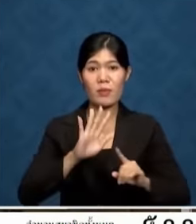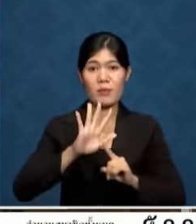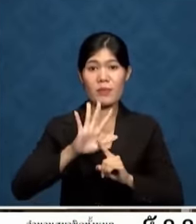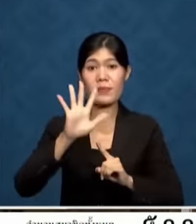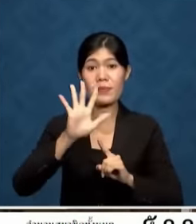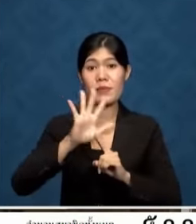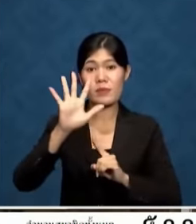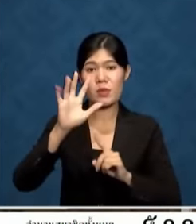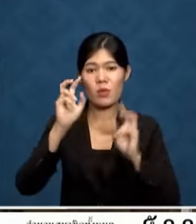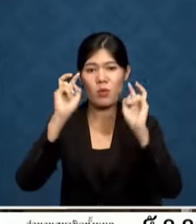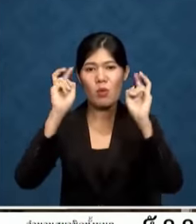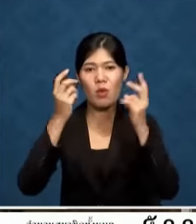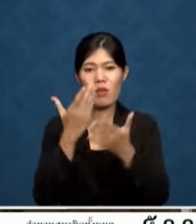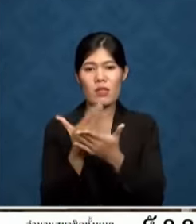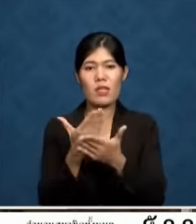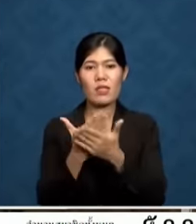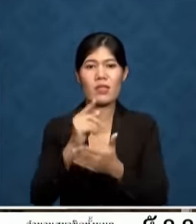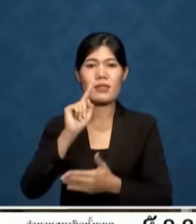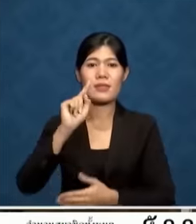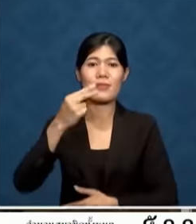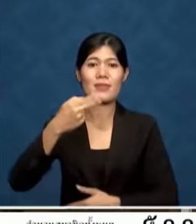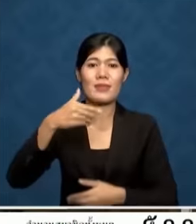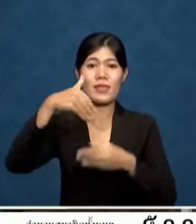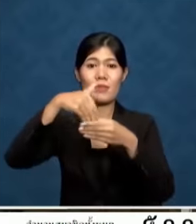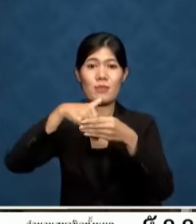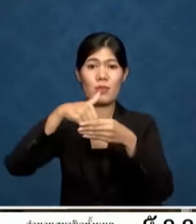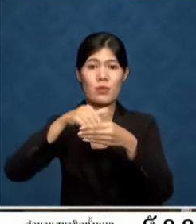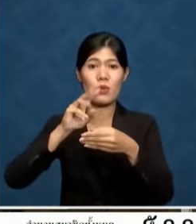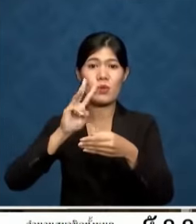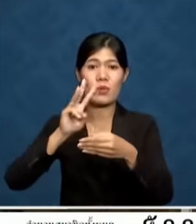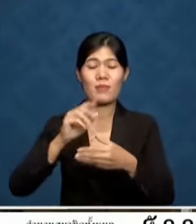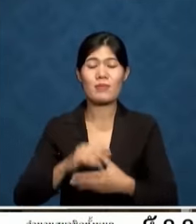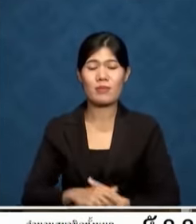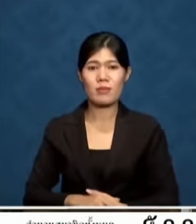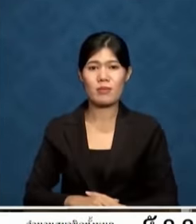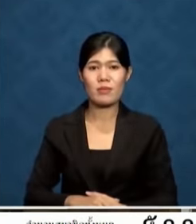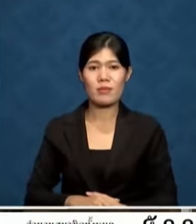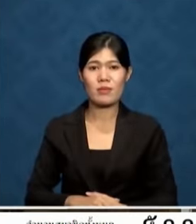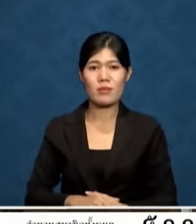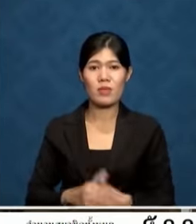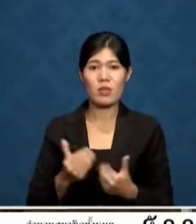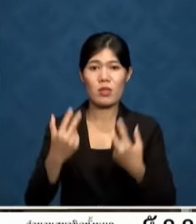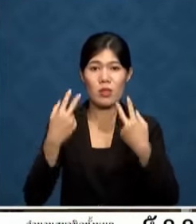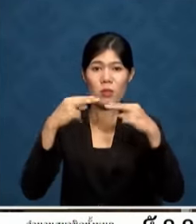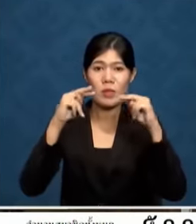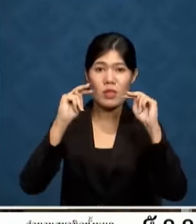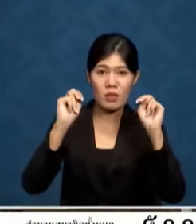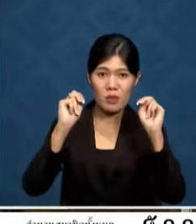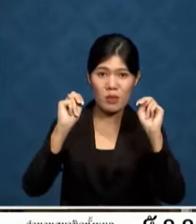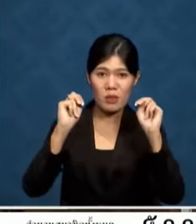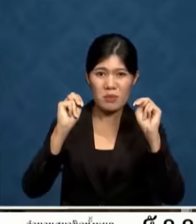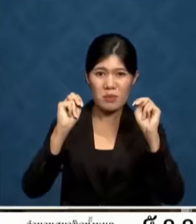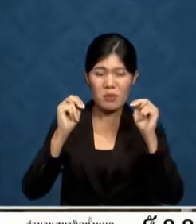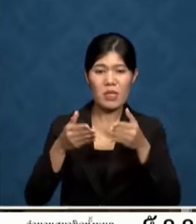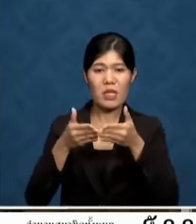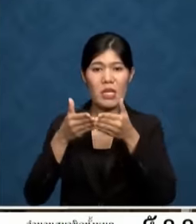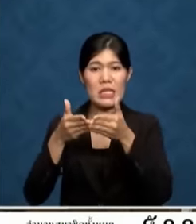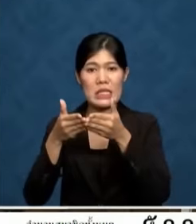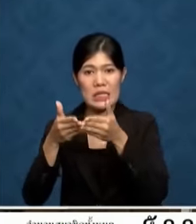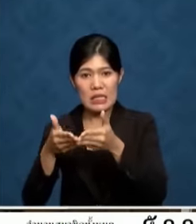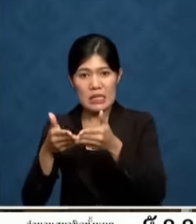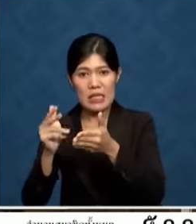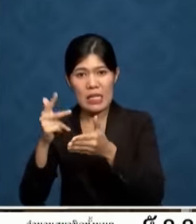walletจากนโยบายเรือธงวันนี้กลายเป็นนโยบายเรือเกลือไปแล้ว